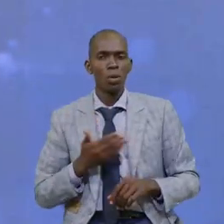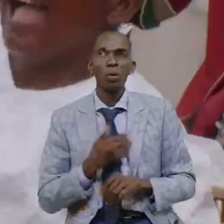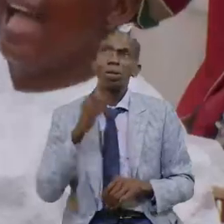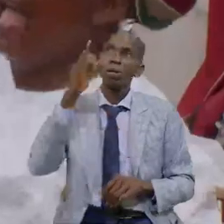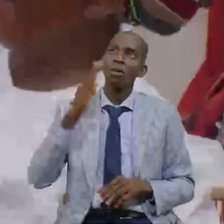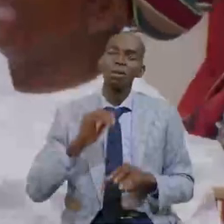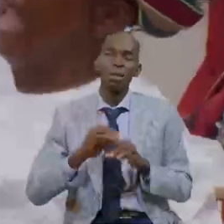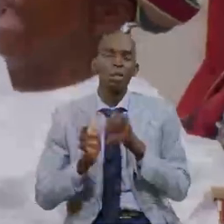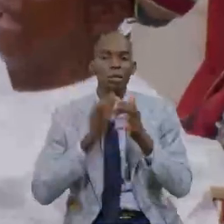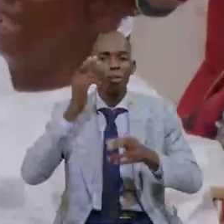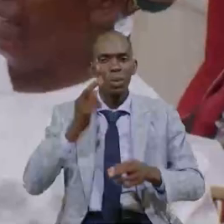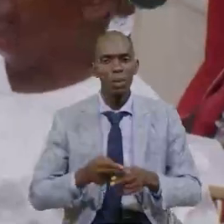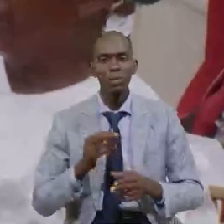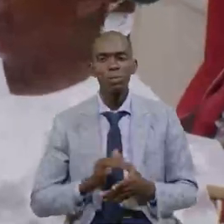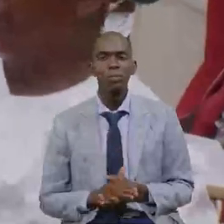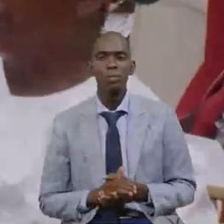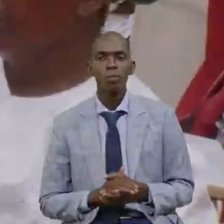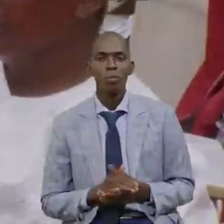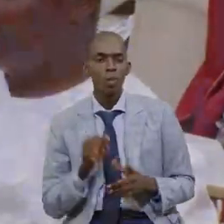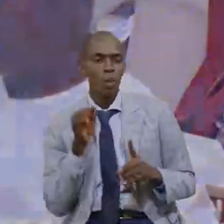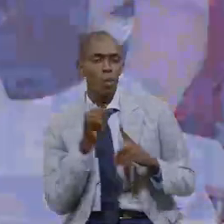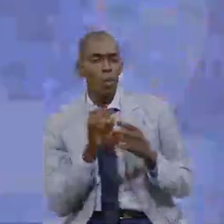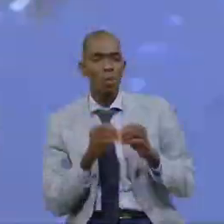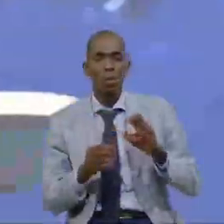au nom de Jésus.